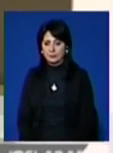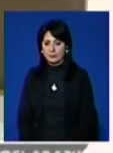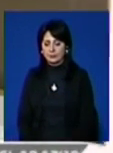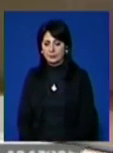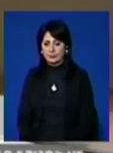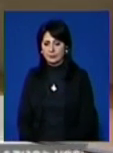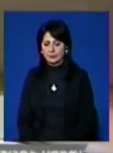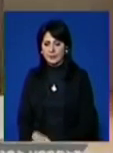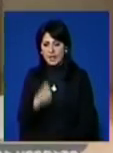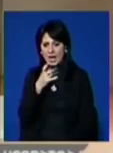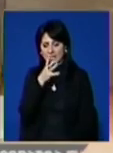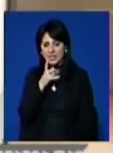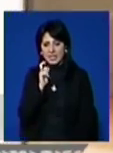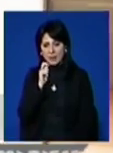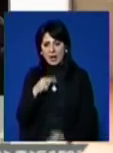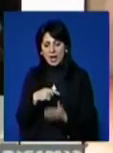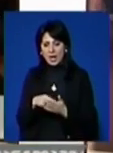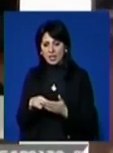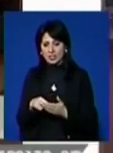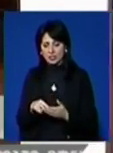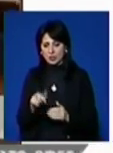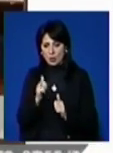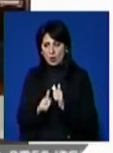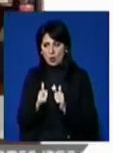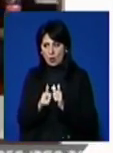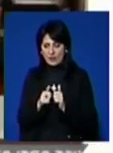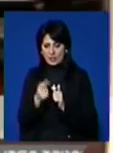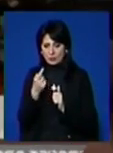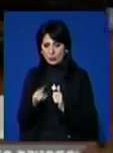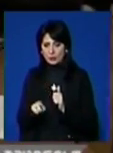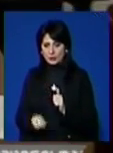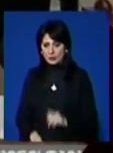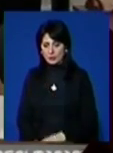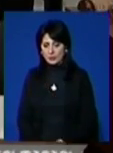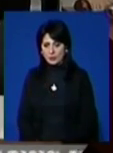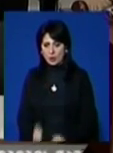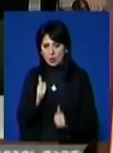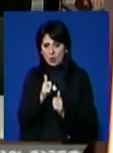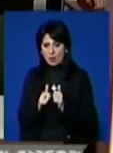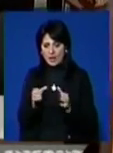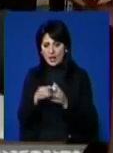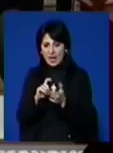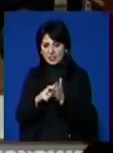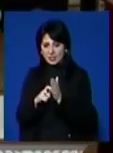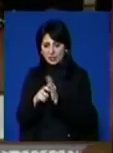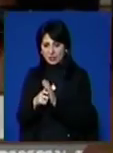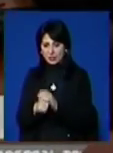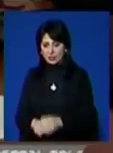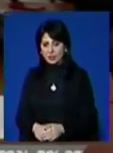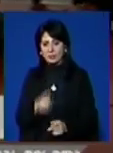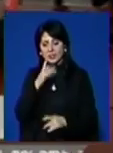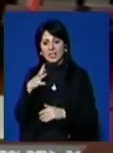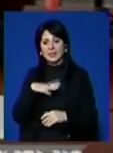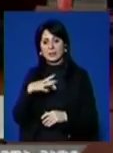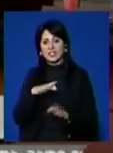კონსერვატორიის 100 წლისთავი აღინიშნება ყოველი წუთით ყოველ კლასში. და შემდეგ